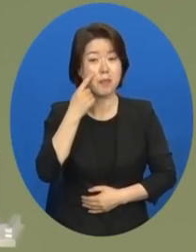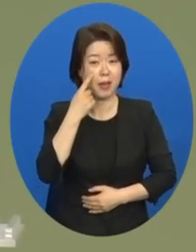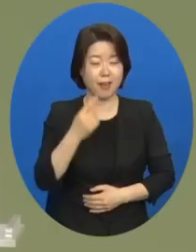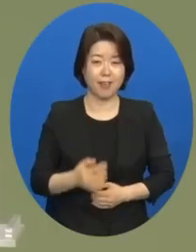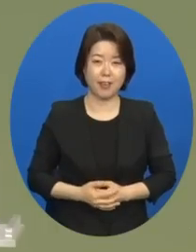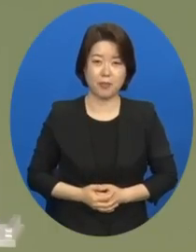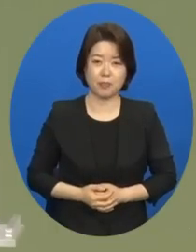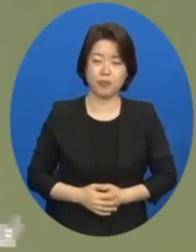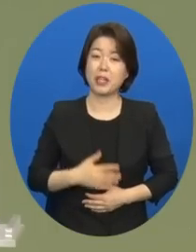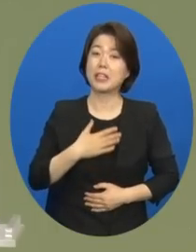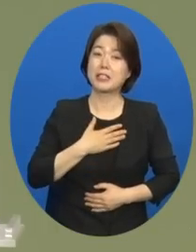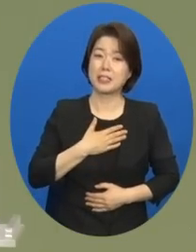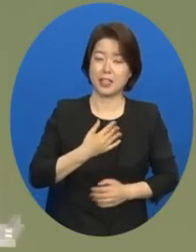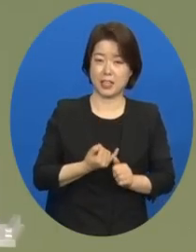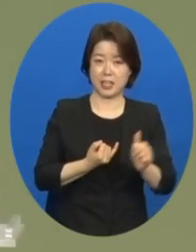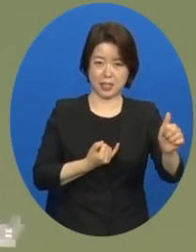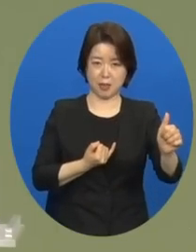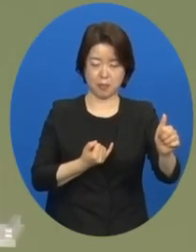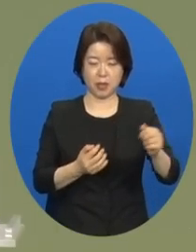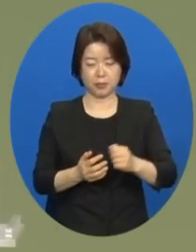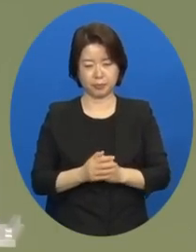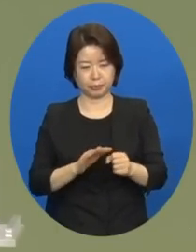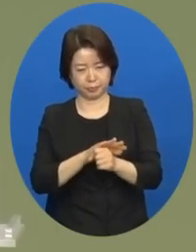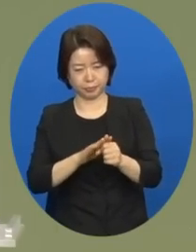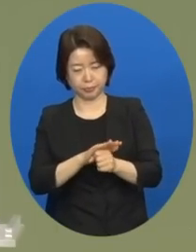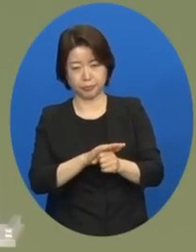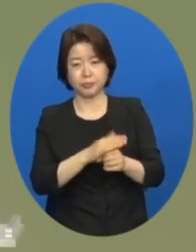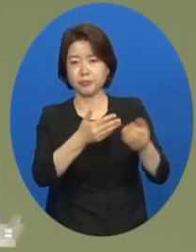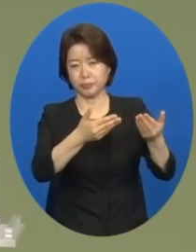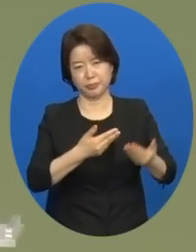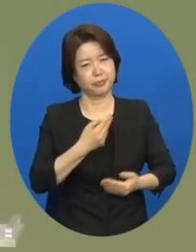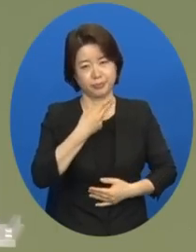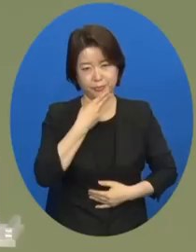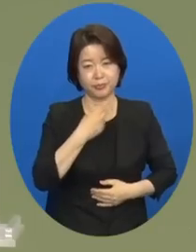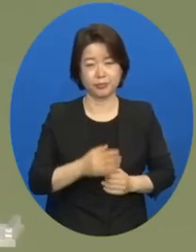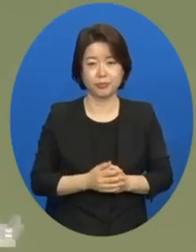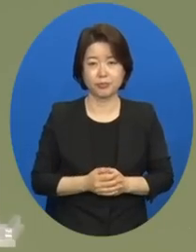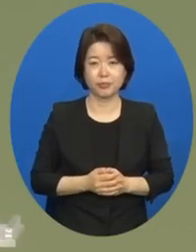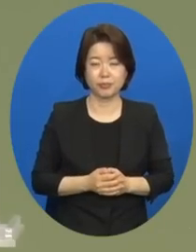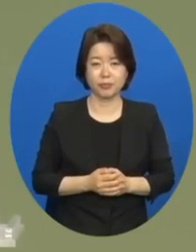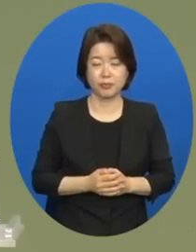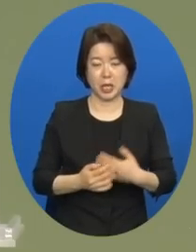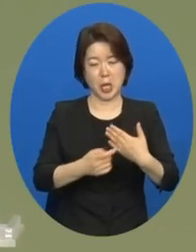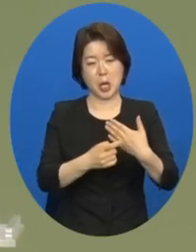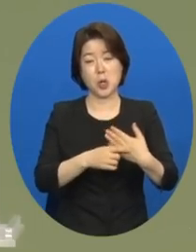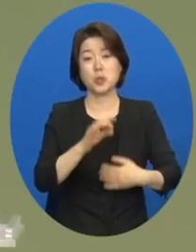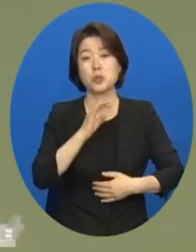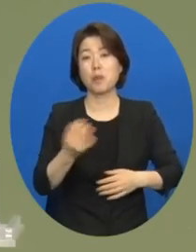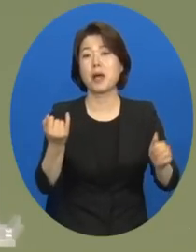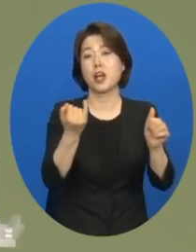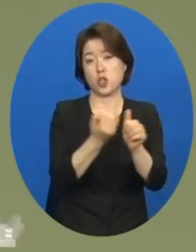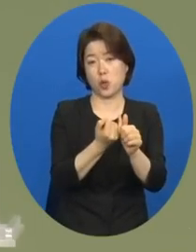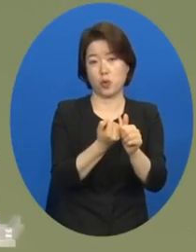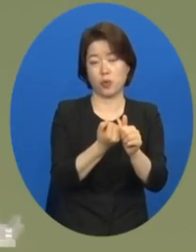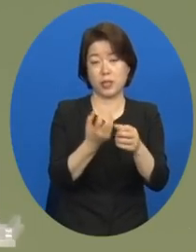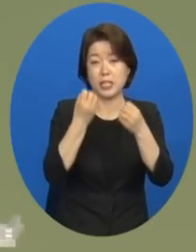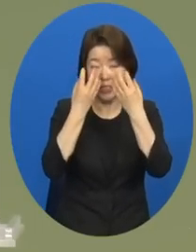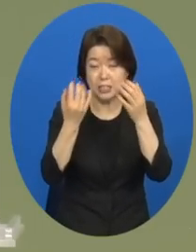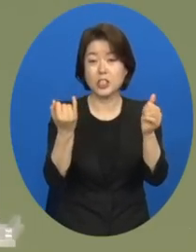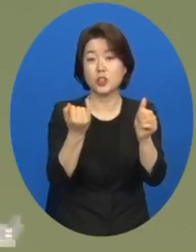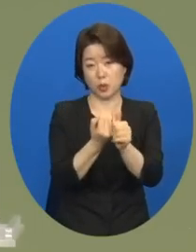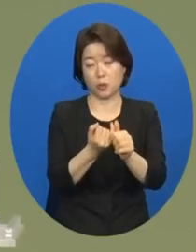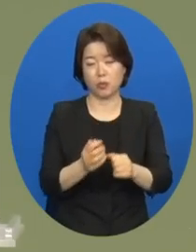제가 이제 남편에게 이런 애틋한 사랑을 못 받았어요 무늬만 신결혼이었지만 그래도 신결은